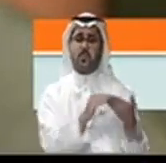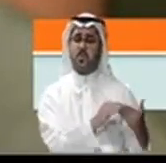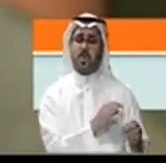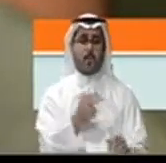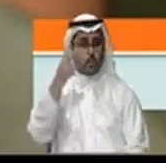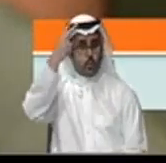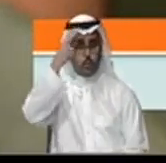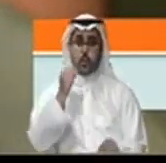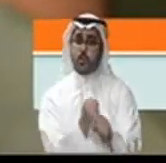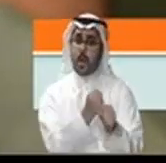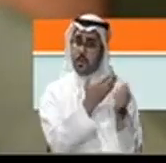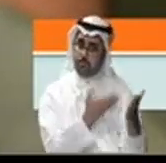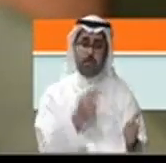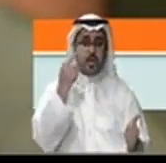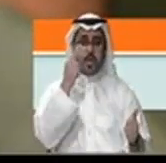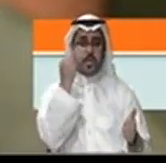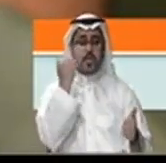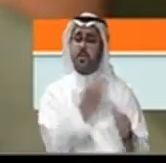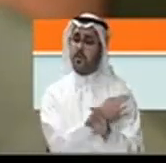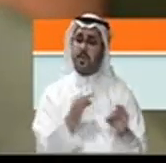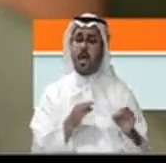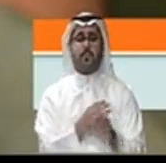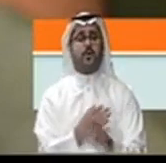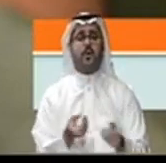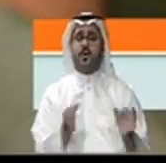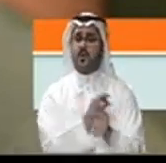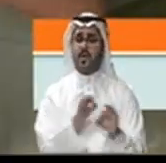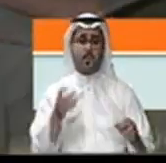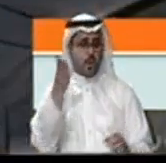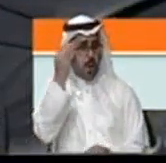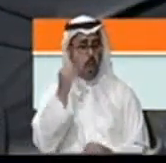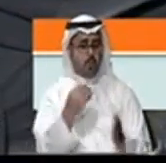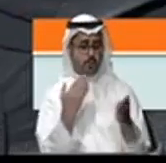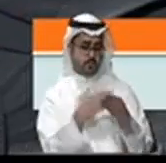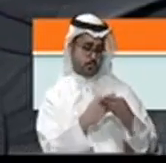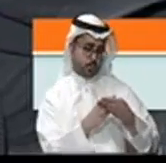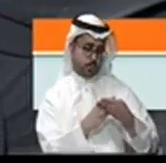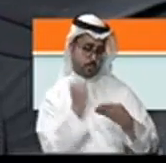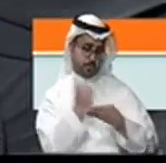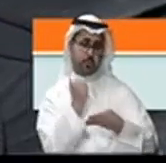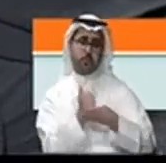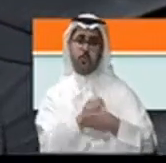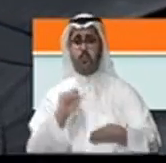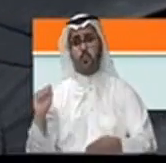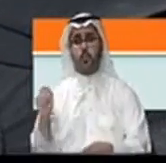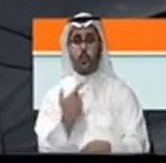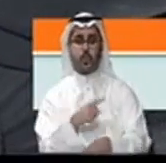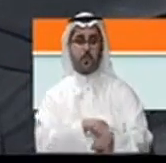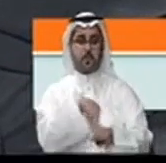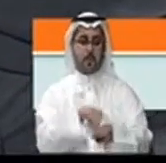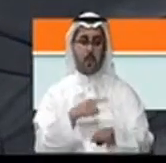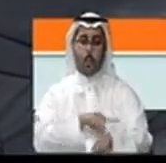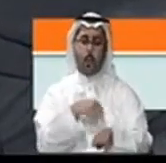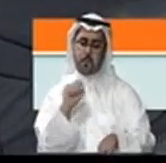مستوى عال من التأهيل، تدون من خلالهم معلومات الحاج فور وصوله والتأكد منها